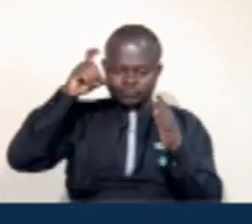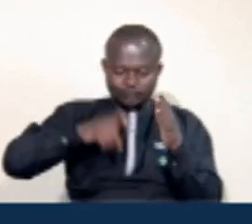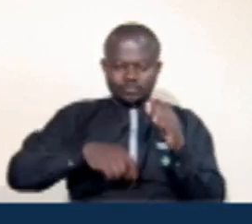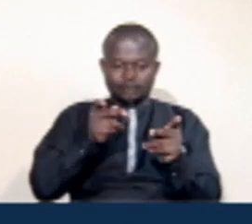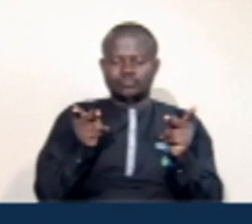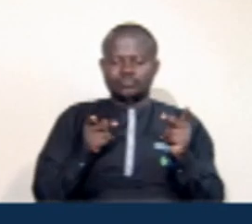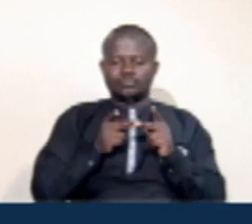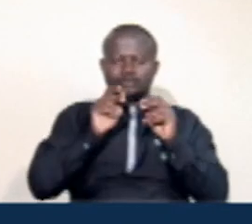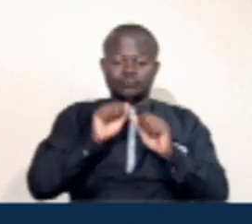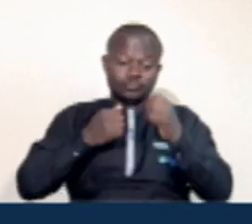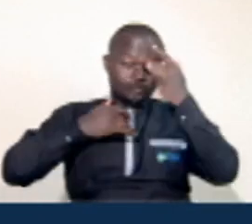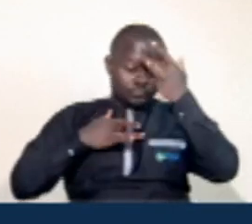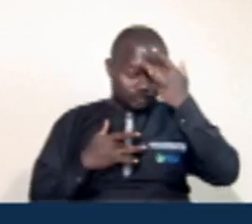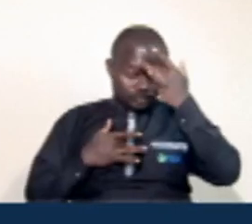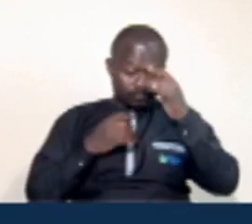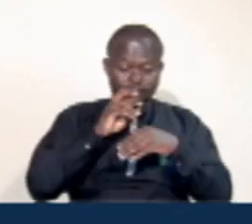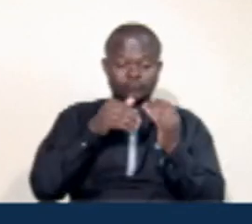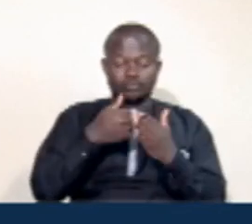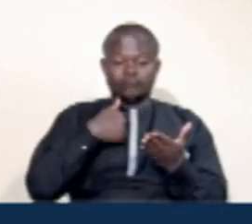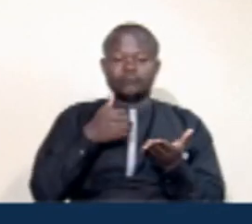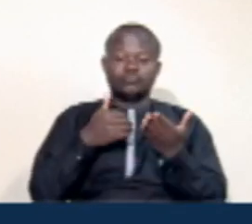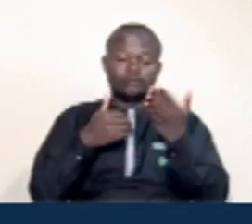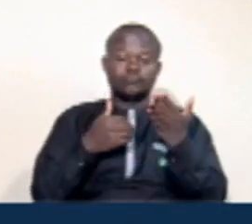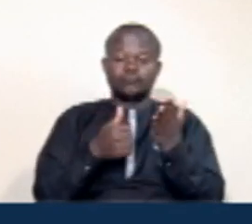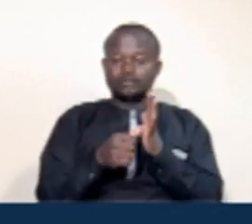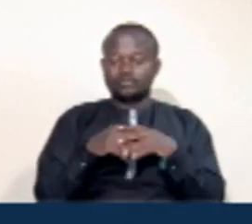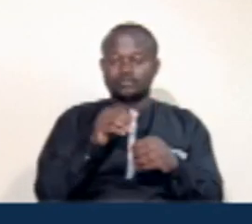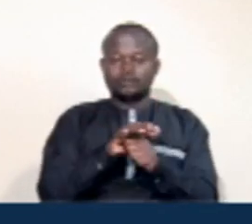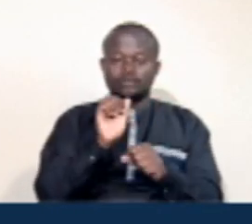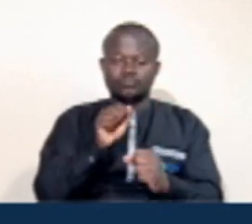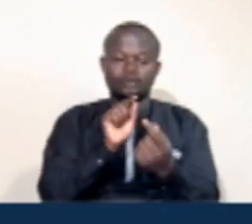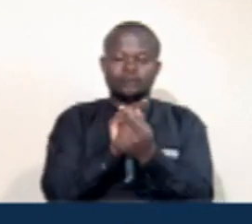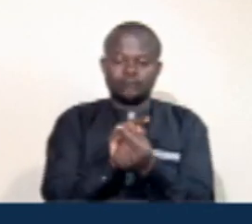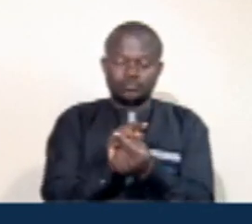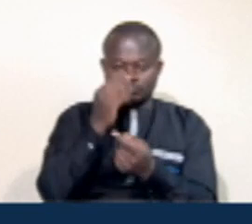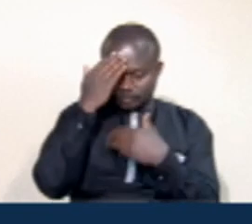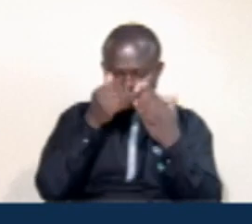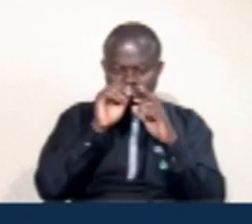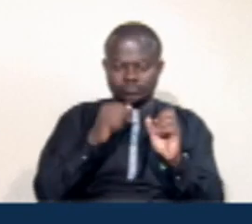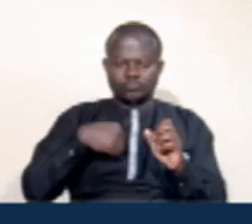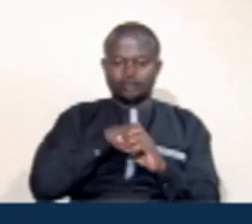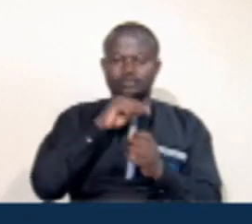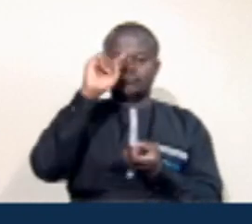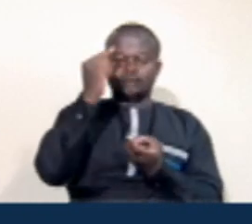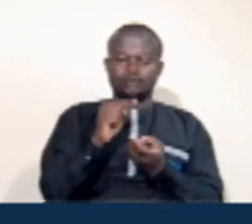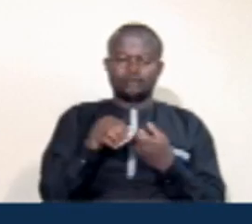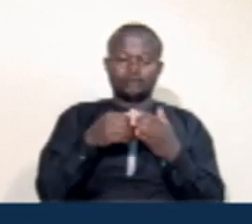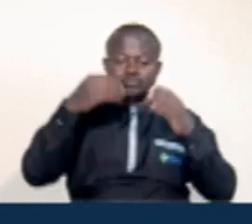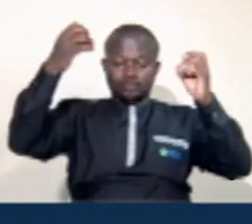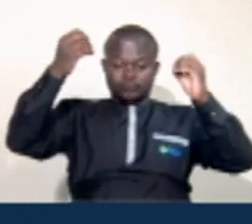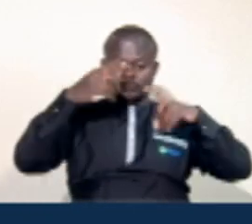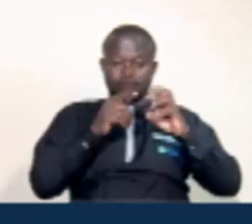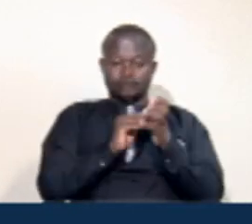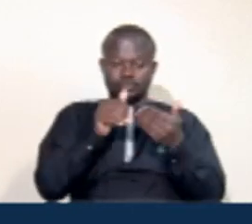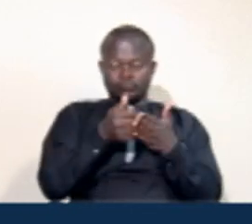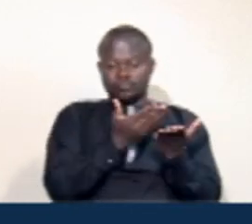babona ko bashobora kuba bakwandura cyangwa se bafite ibyago byinshi byo kuba bahura na virusi kugira ngo tugabanye ubwandu bugenda bugaragara ariko cyane